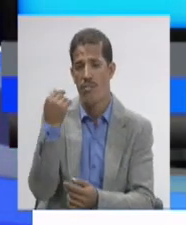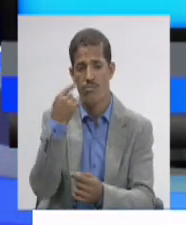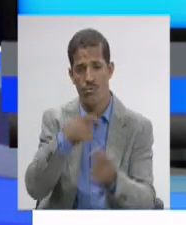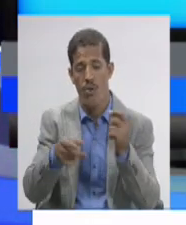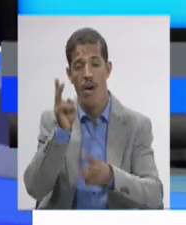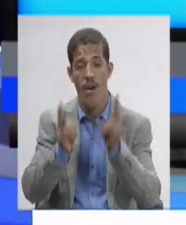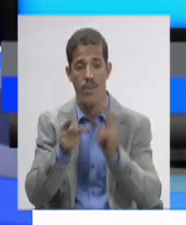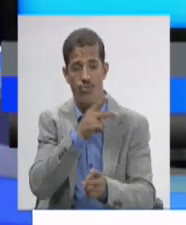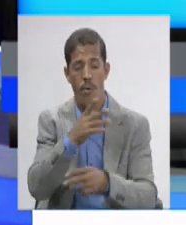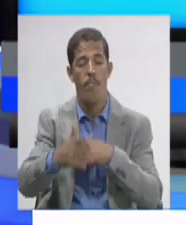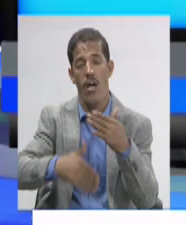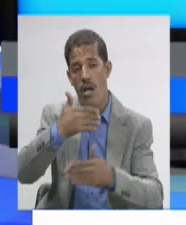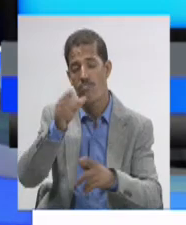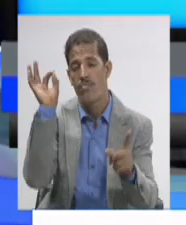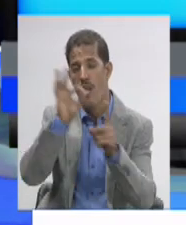هذا